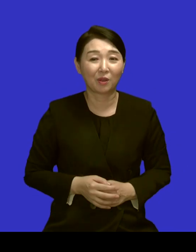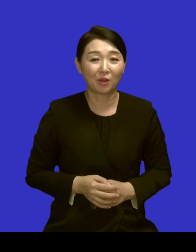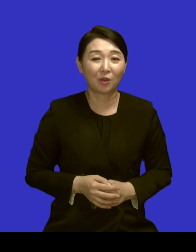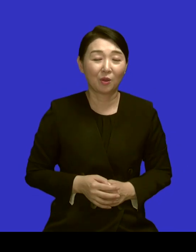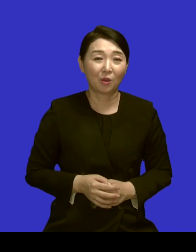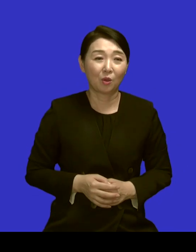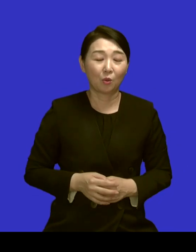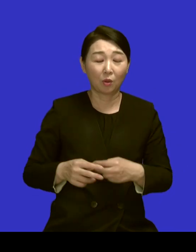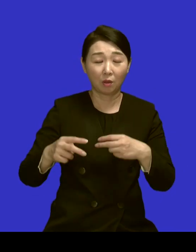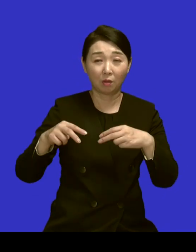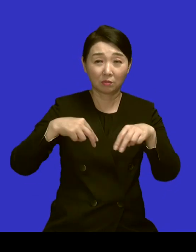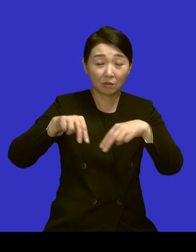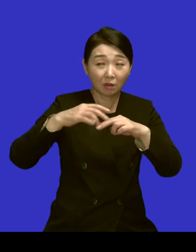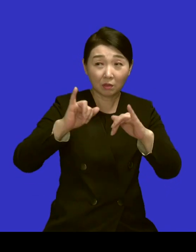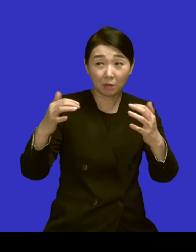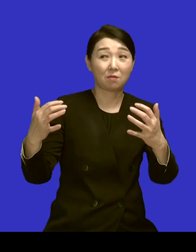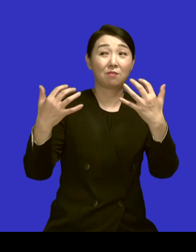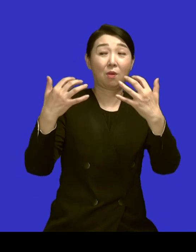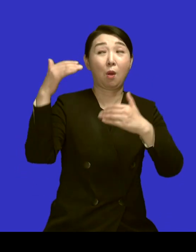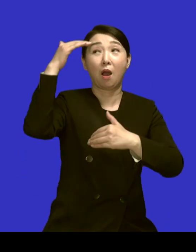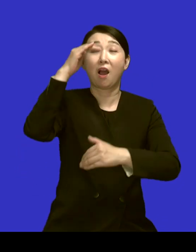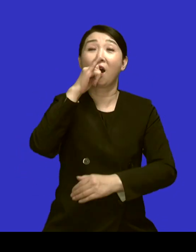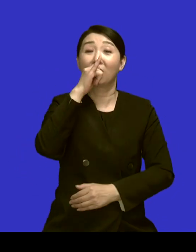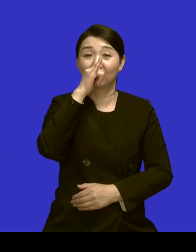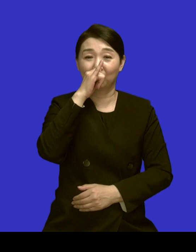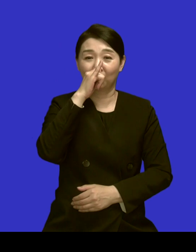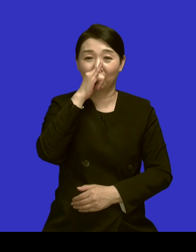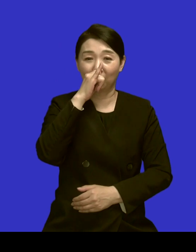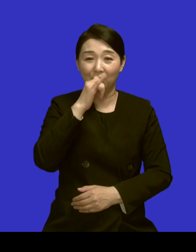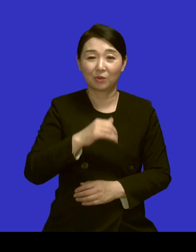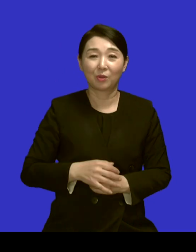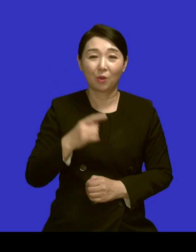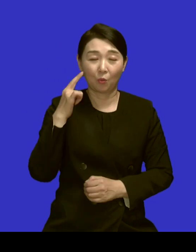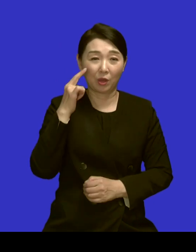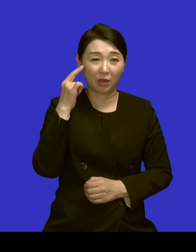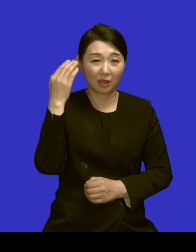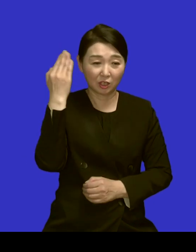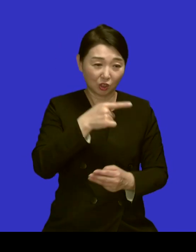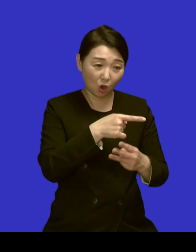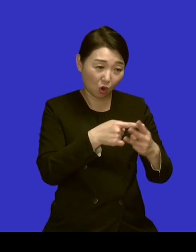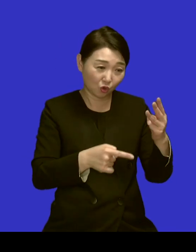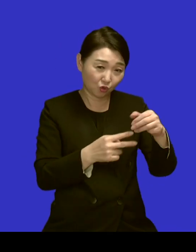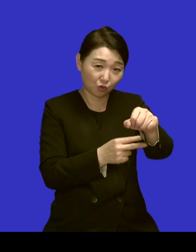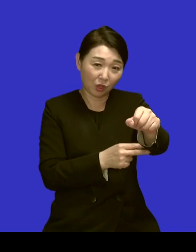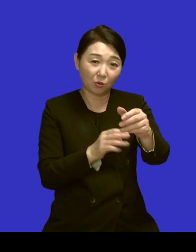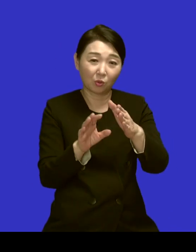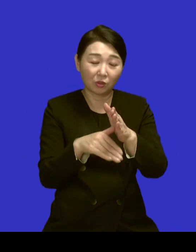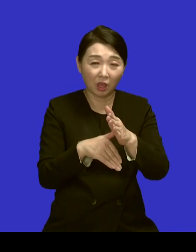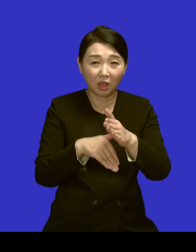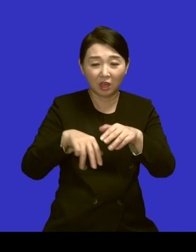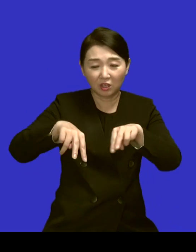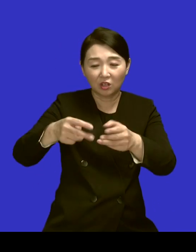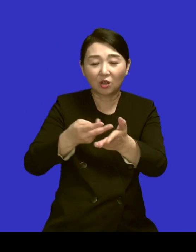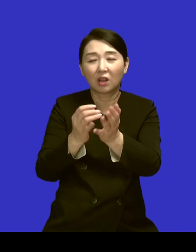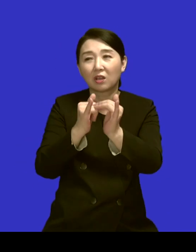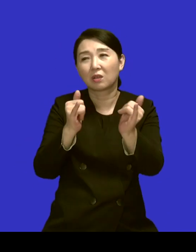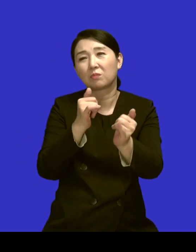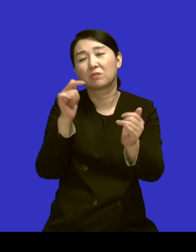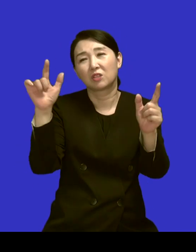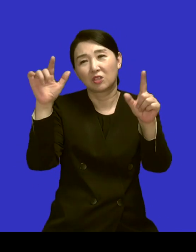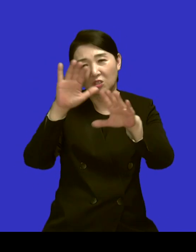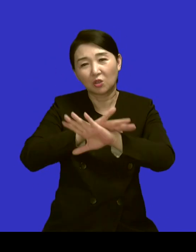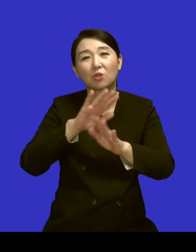사람들 구경하기도 하고 너무 잊지 못할 기억은 거기 청주대교에 노숙자분들이 정말 저녁이 되면 많이